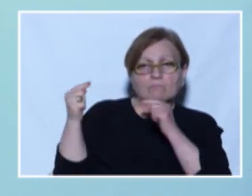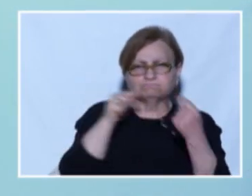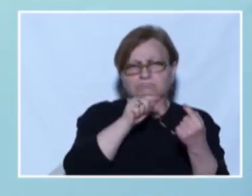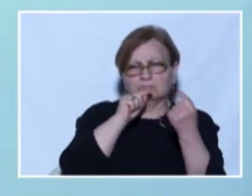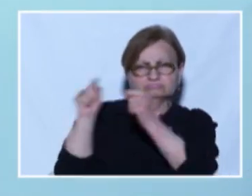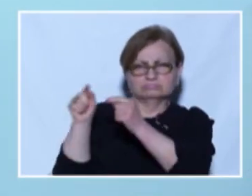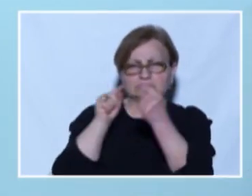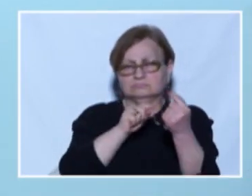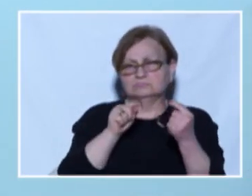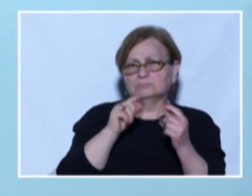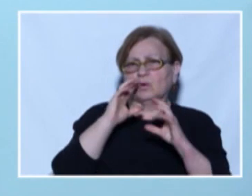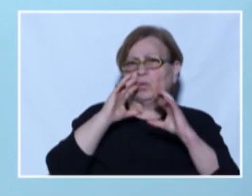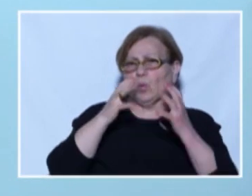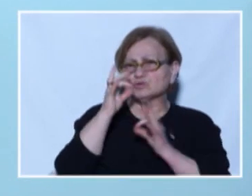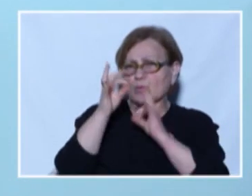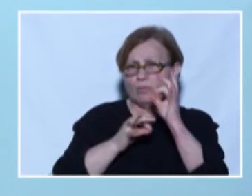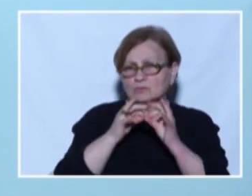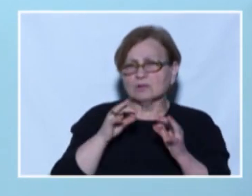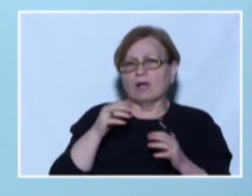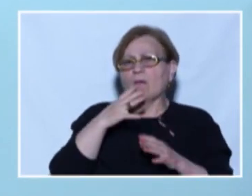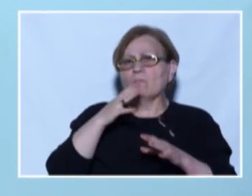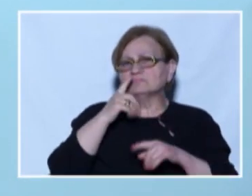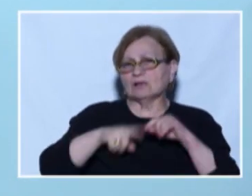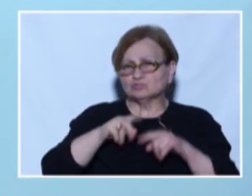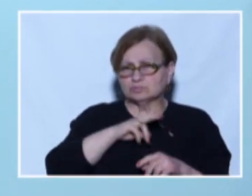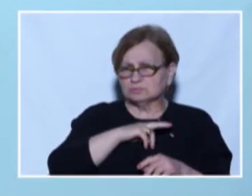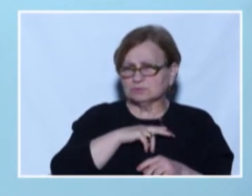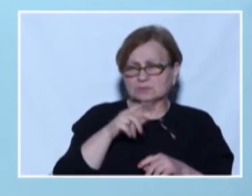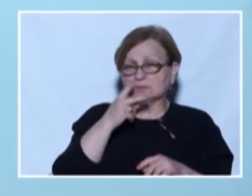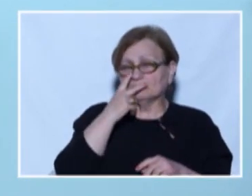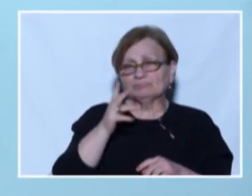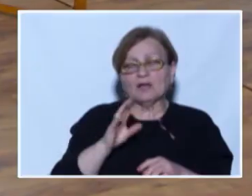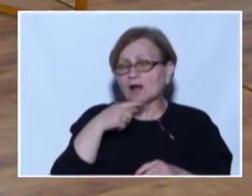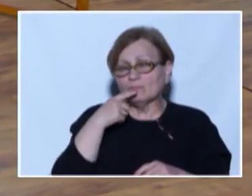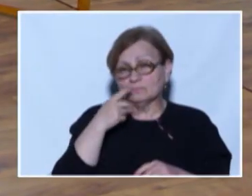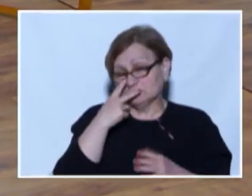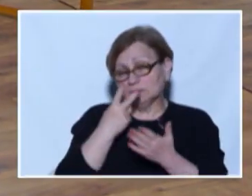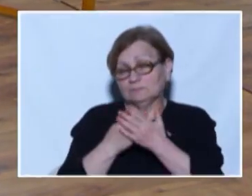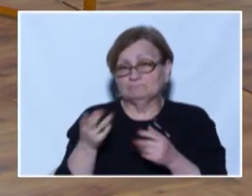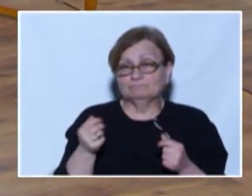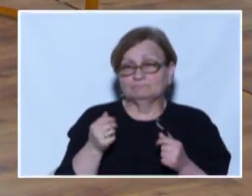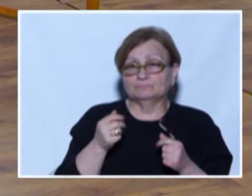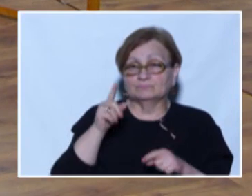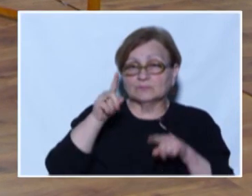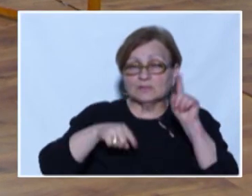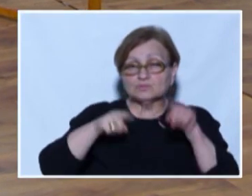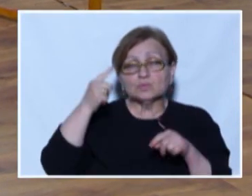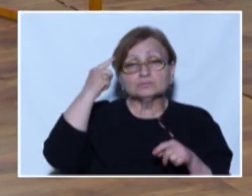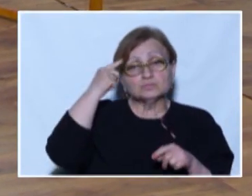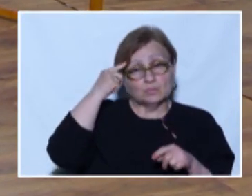უპირისპირებს კოსმოპოლიტიზმსა და პატრიოტიზმს. აი ნახეთ რას ამბობს ვაჟა-ფშაველა. ზოგს